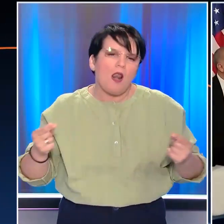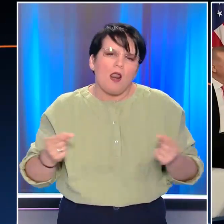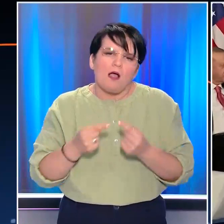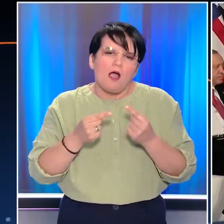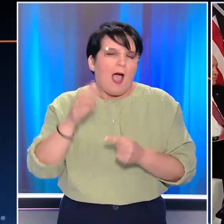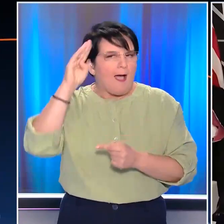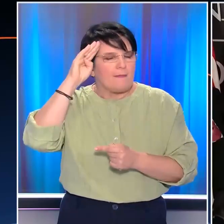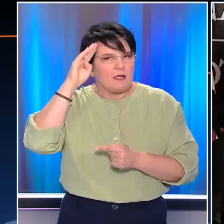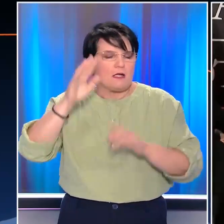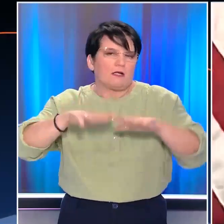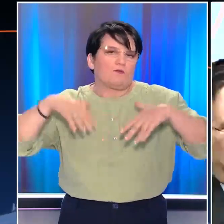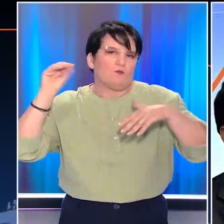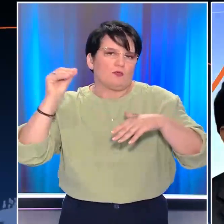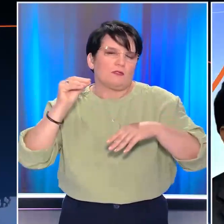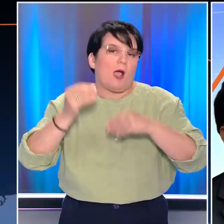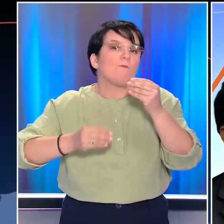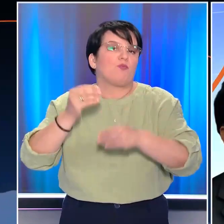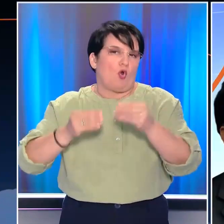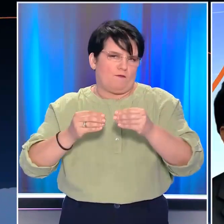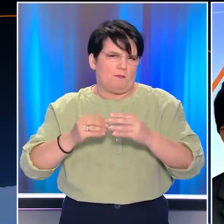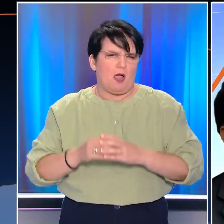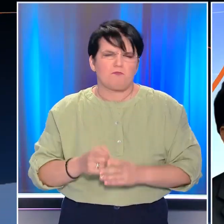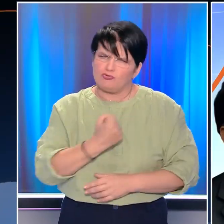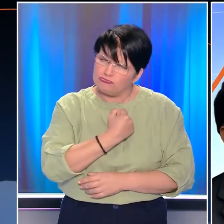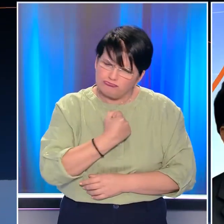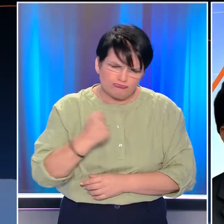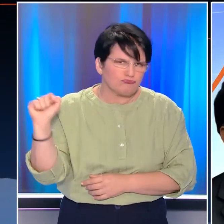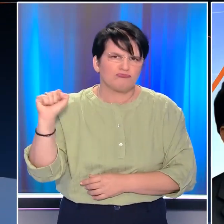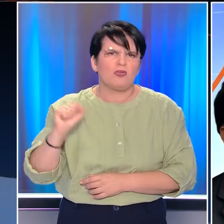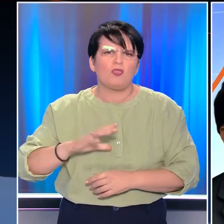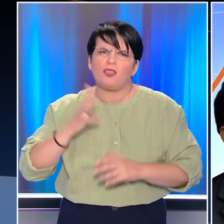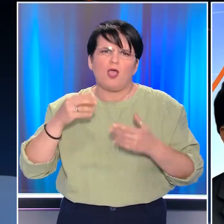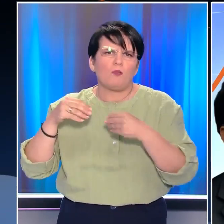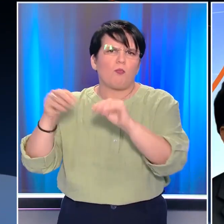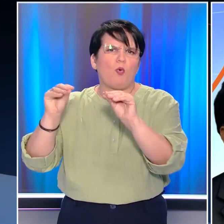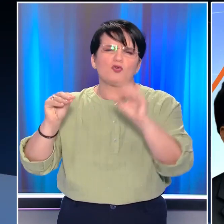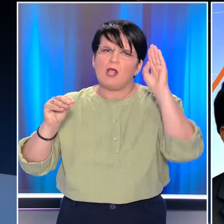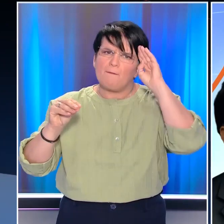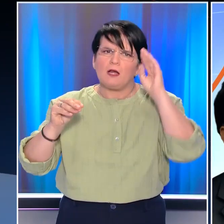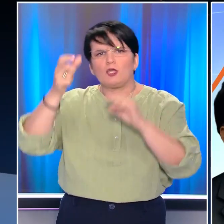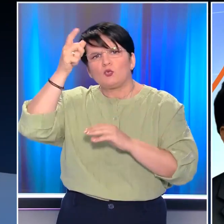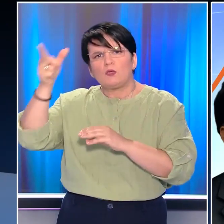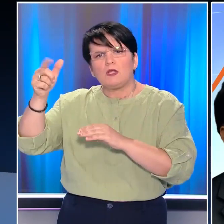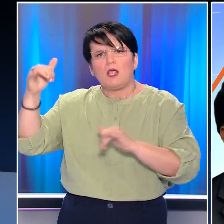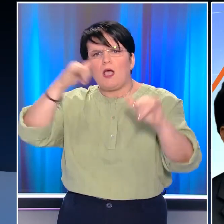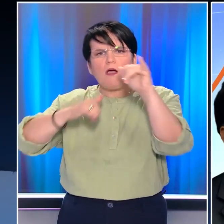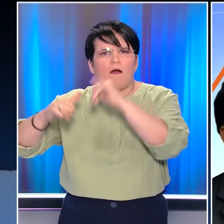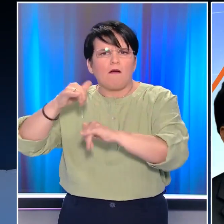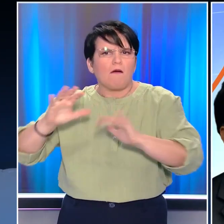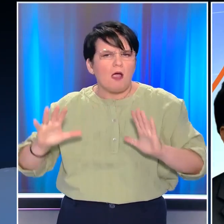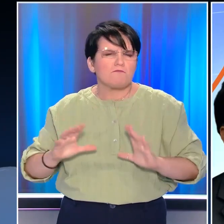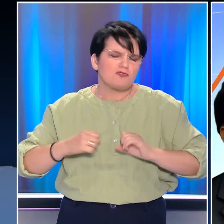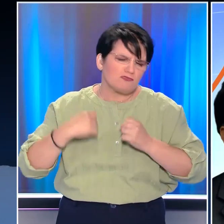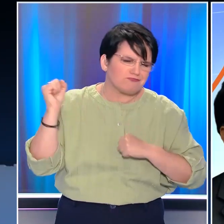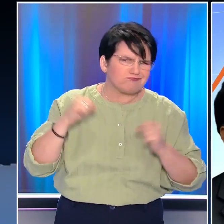τείχος της Αμερικανικής γερουσίας. Παραμένουμε σταθερά αντίθετοι σε οποιαδήποτε πώληση στρατιωτικού εξοπλισμού των ΗΠΑ στην Τουρκία και θα συνεχίσουμε να